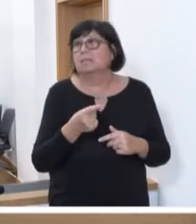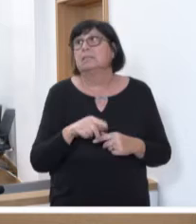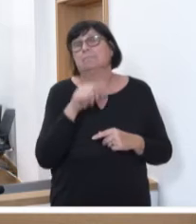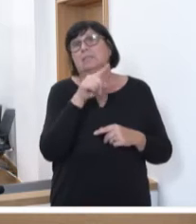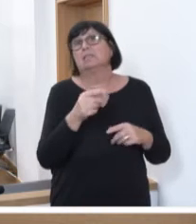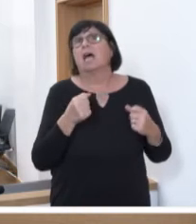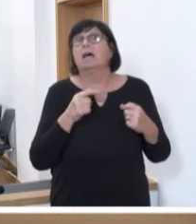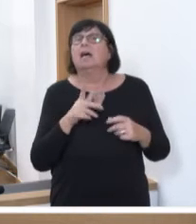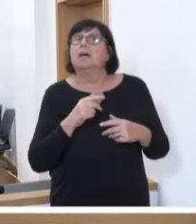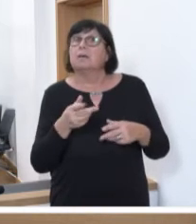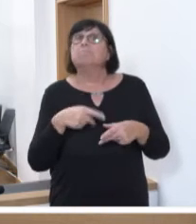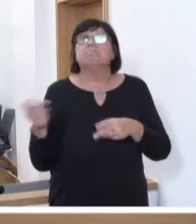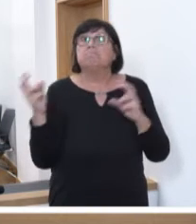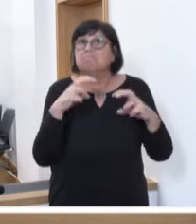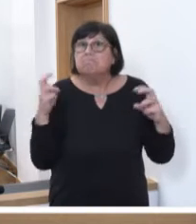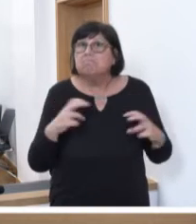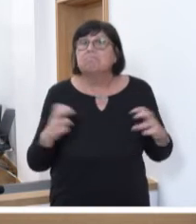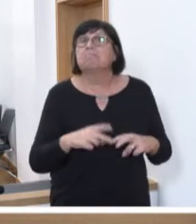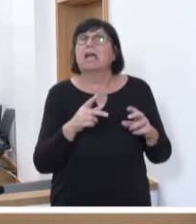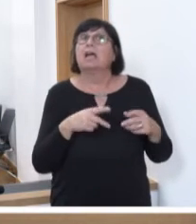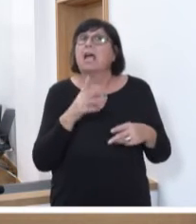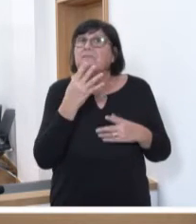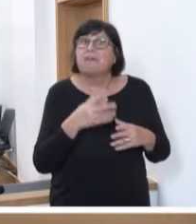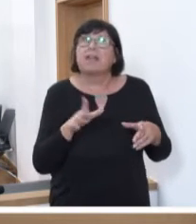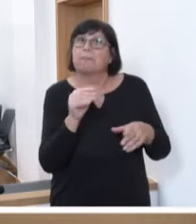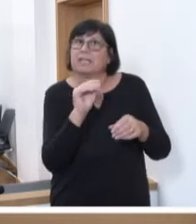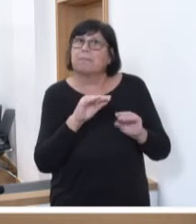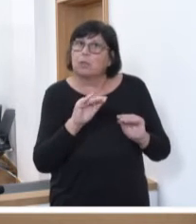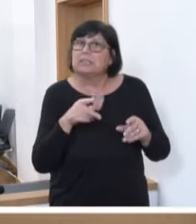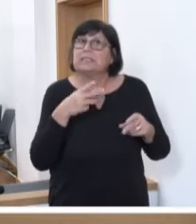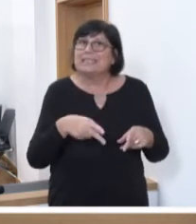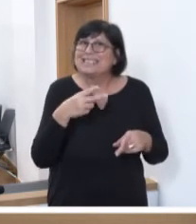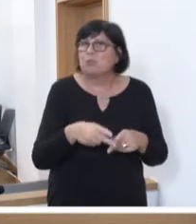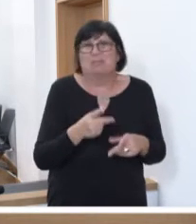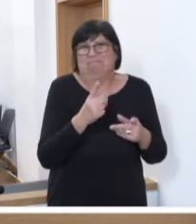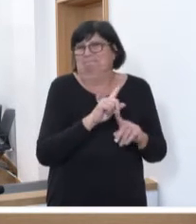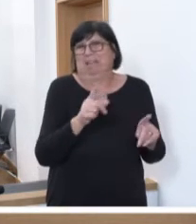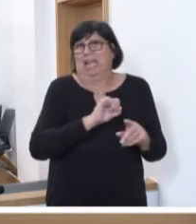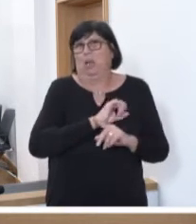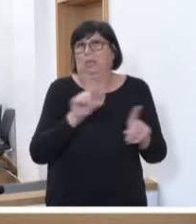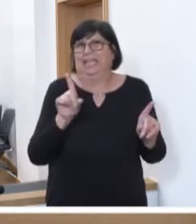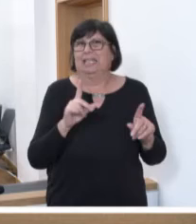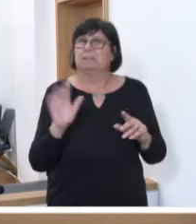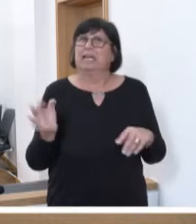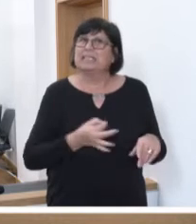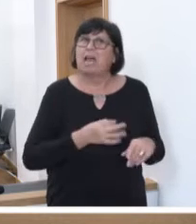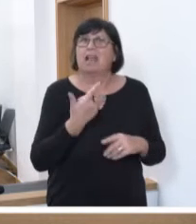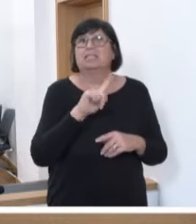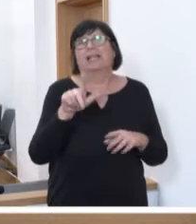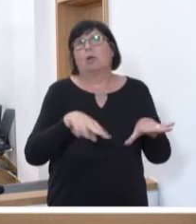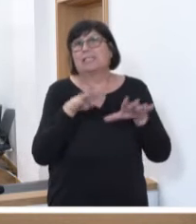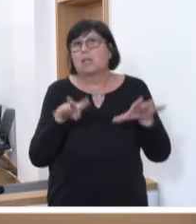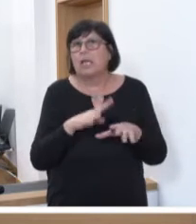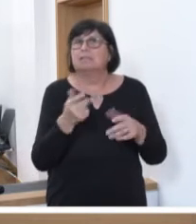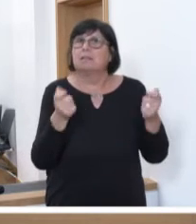die Fahrgastpotenziale nicht ausreichen würden, um einen wirtschaftlichen Verkehr durch DB-Fernverkehr zu ermöglichen. Das Saarland hat sich 2019 mit